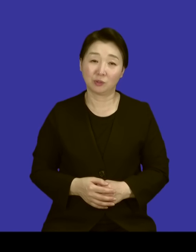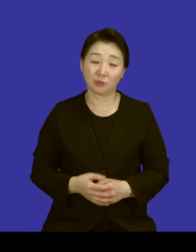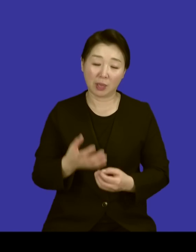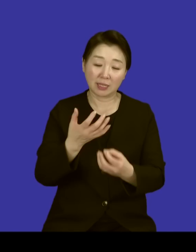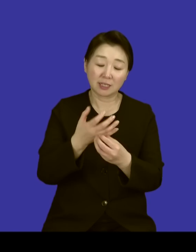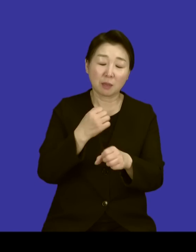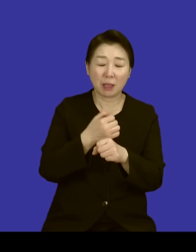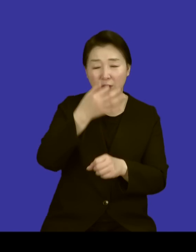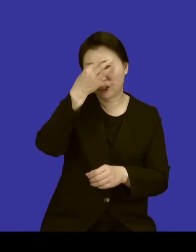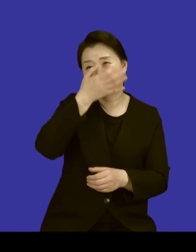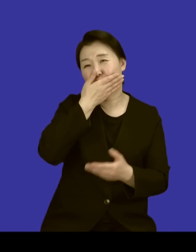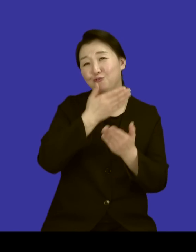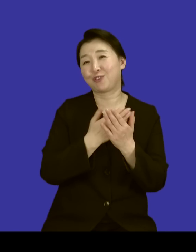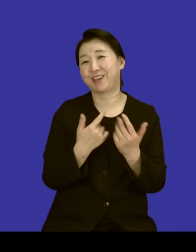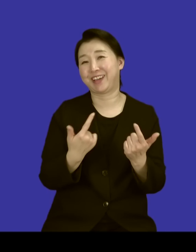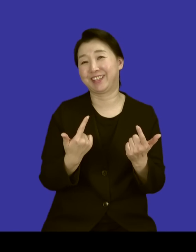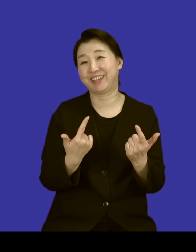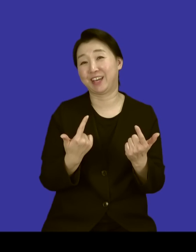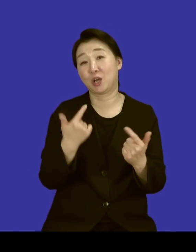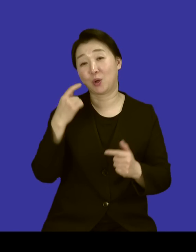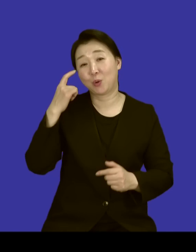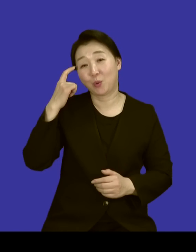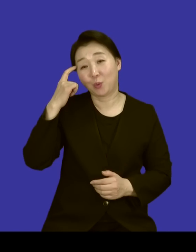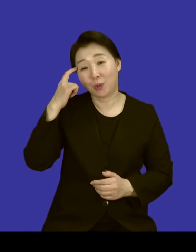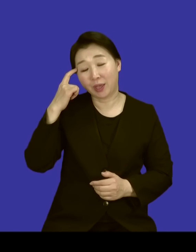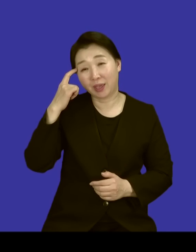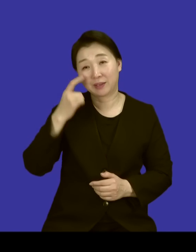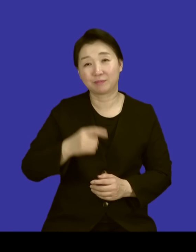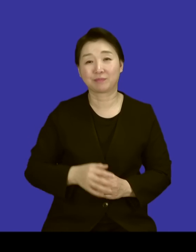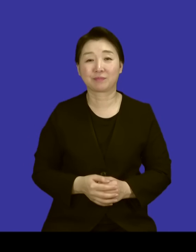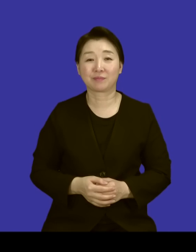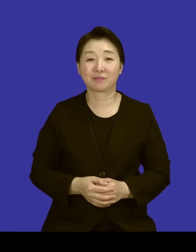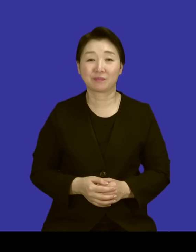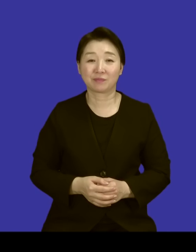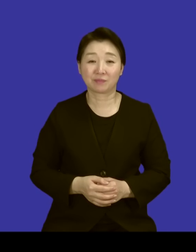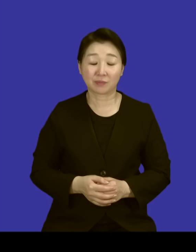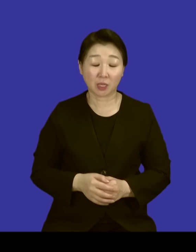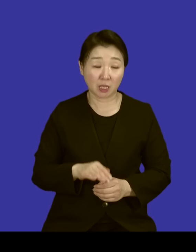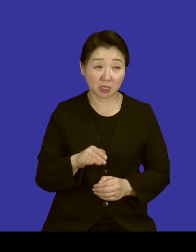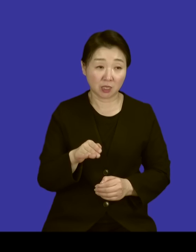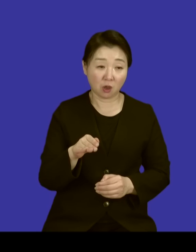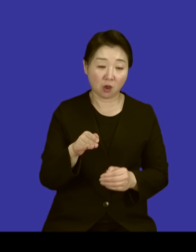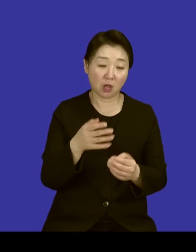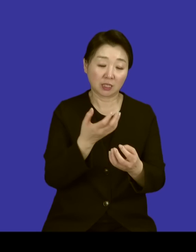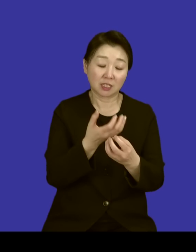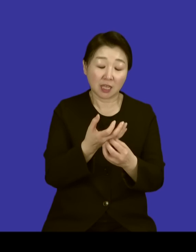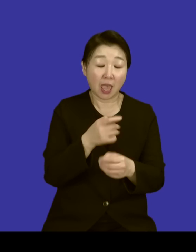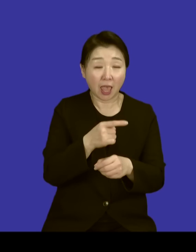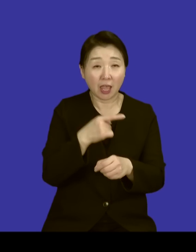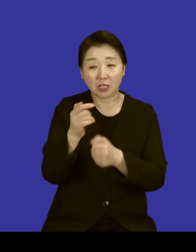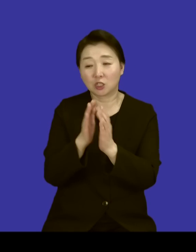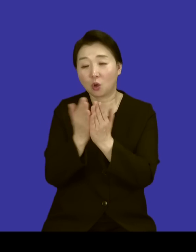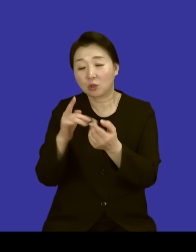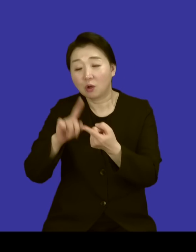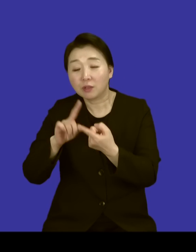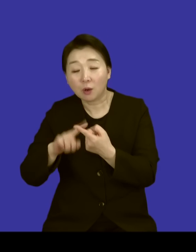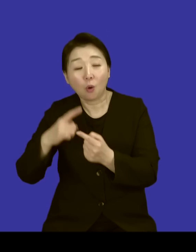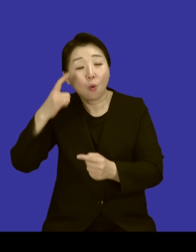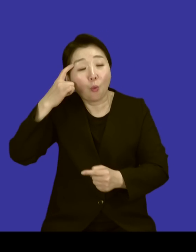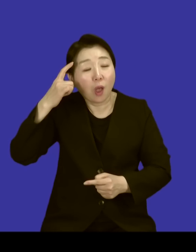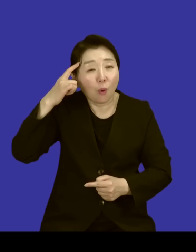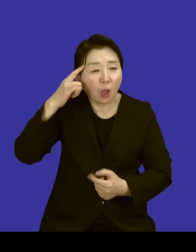기술은 그렇게 중요하지 않아요. 예. 근데 왜 이걸 해야 되고 우리가 이걸 하는 게 성서적으로 어떤 건지를 저랑 끊임없이 이야기를